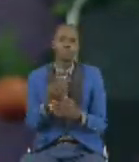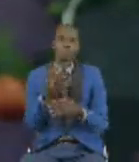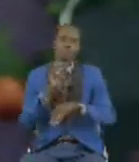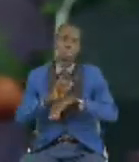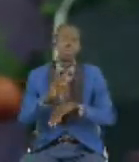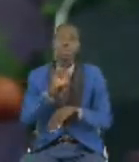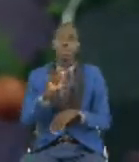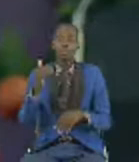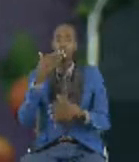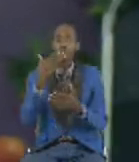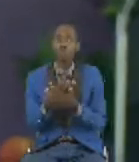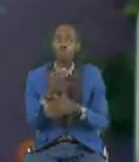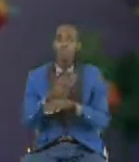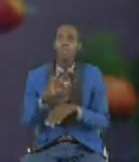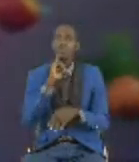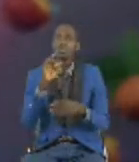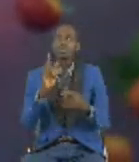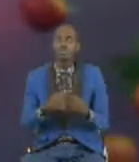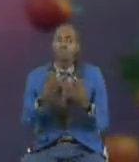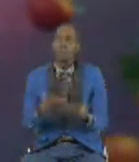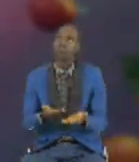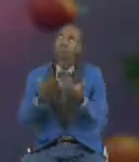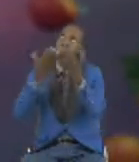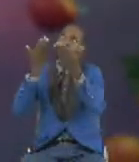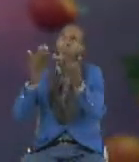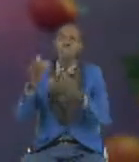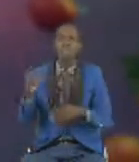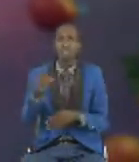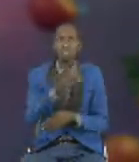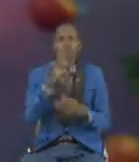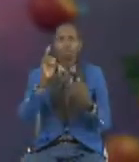ministère, c'est de les recommander à Dieu.